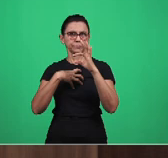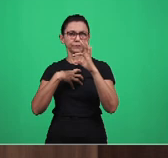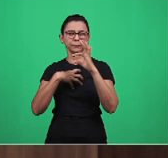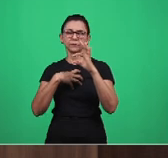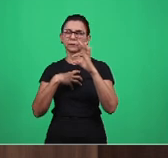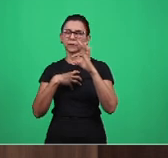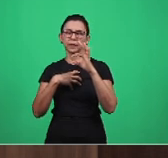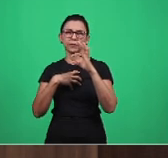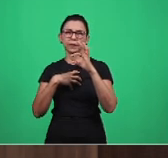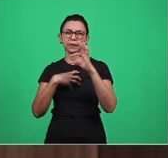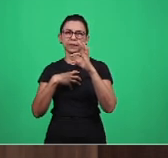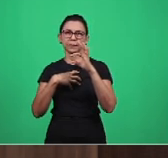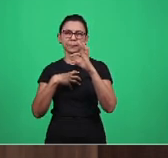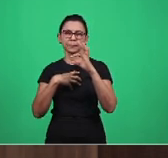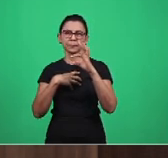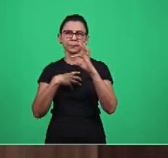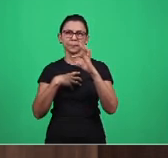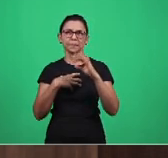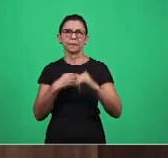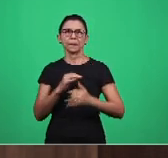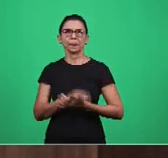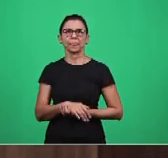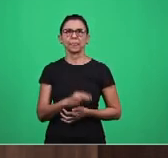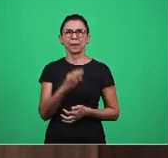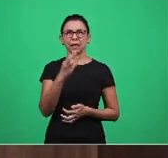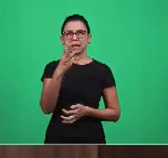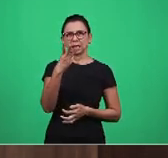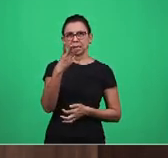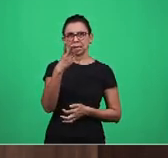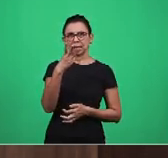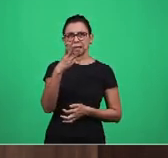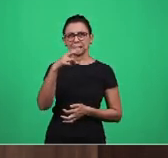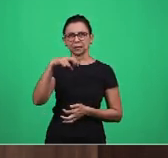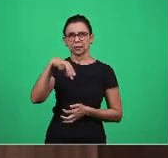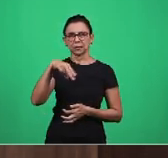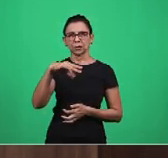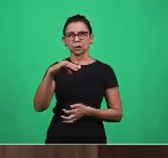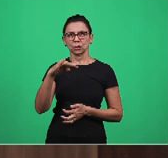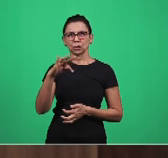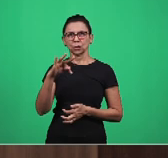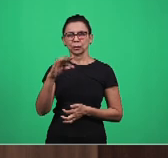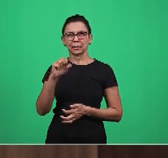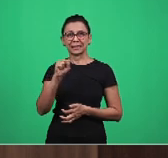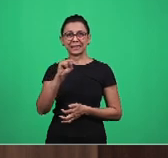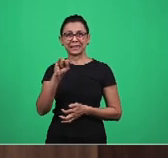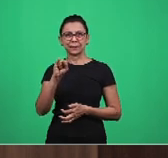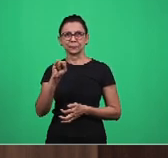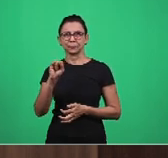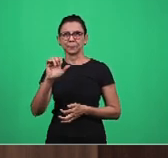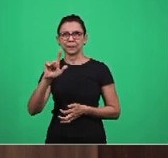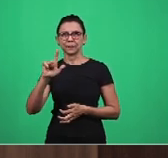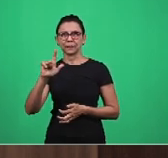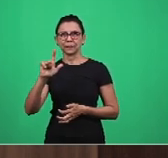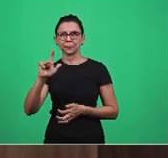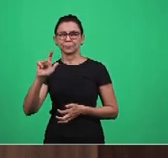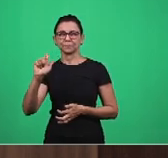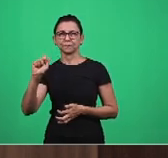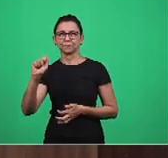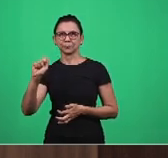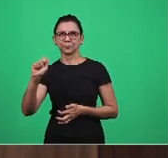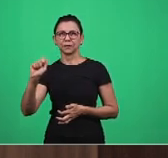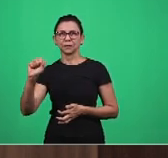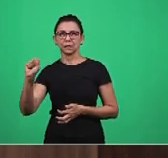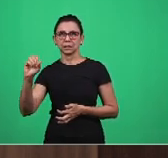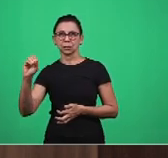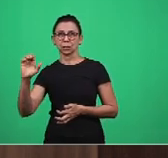sol. Observez, dans la note si, nous allons fermer le trou derrière et le